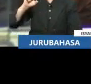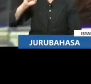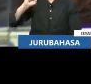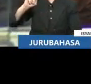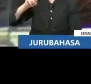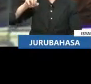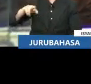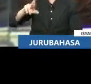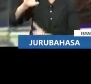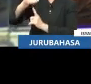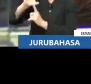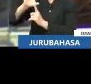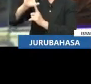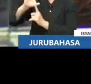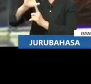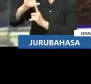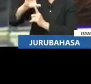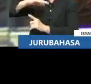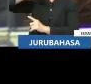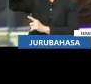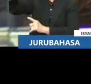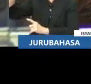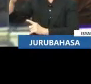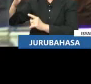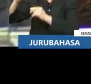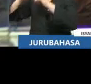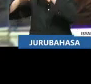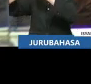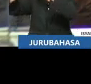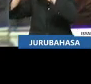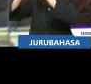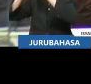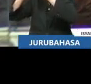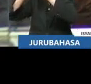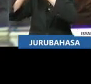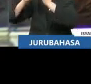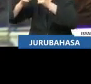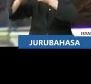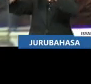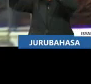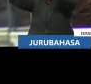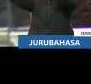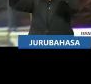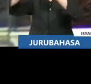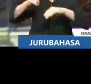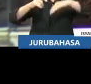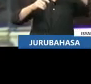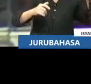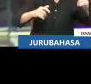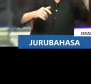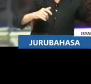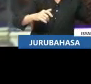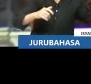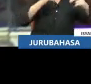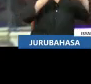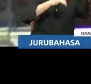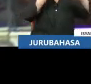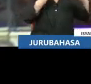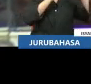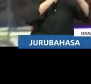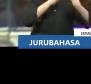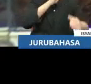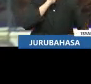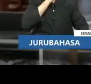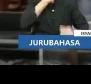Ceras dan di kawasan-kawasan bukit tinggi yang lain? Mengapakah